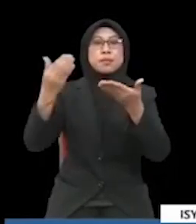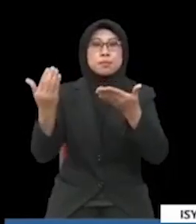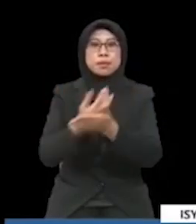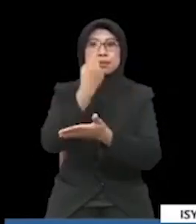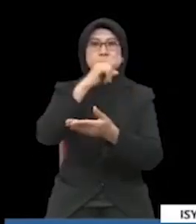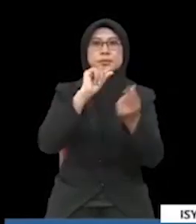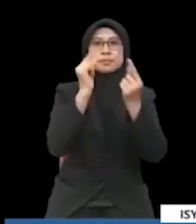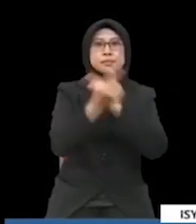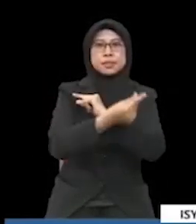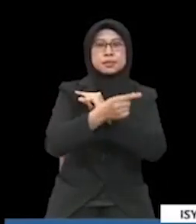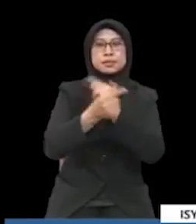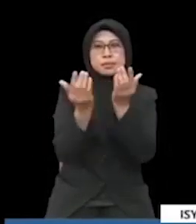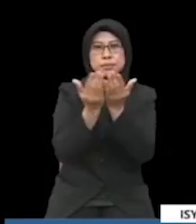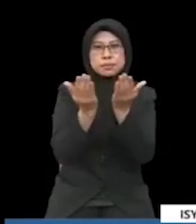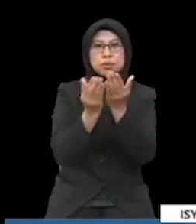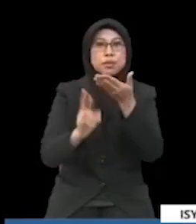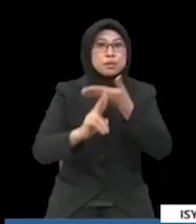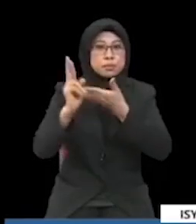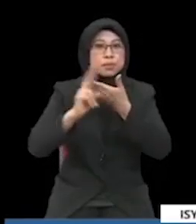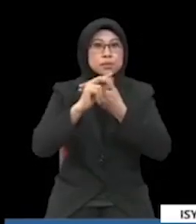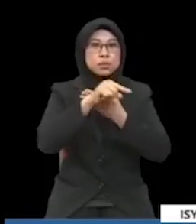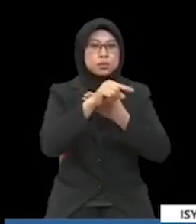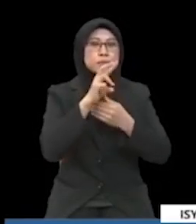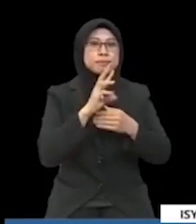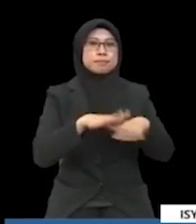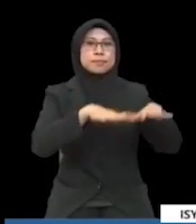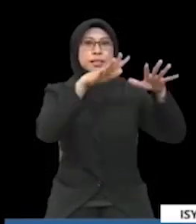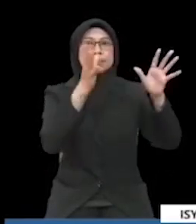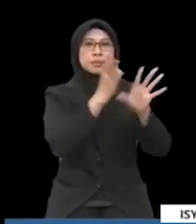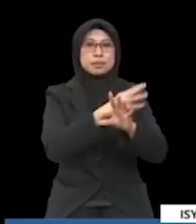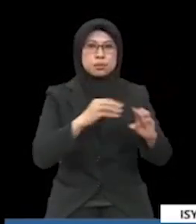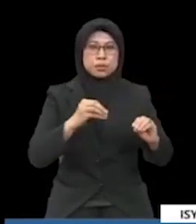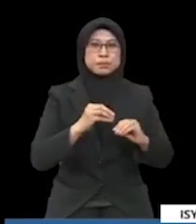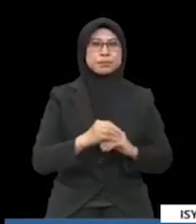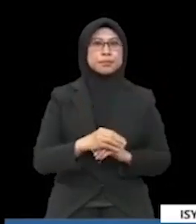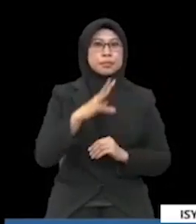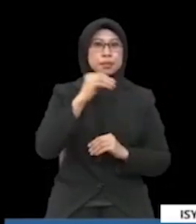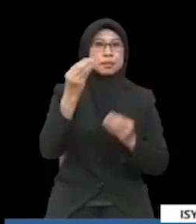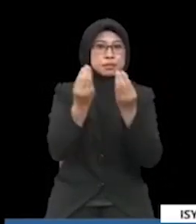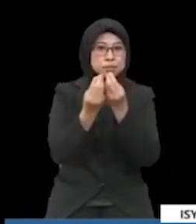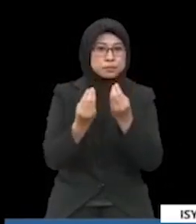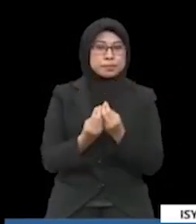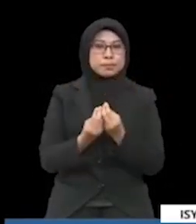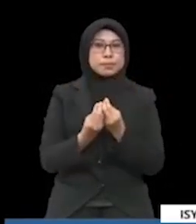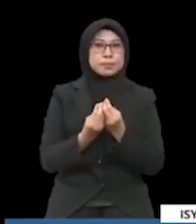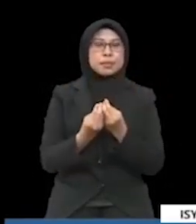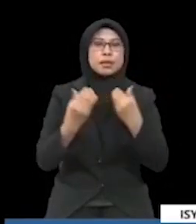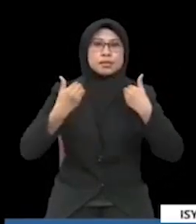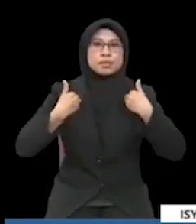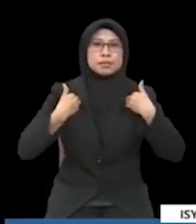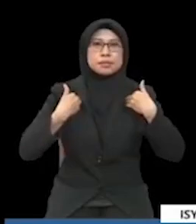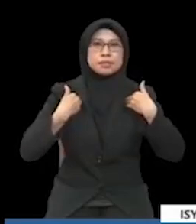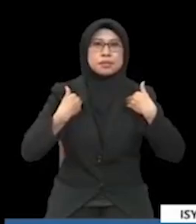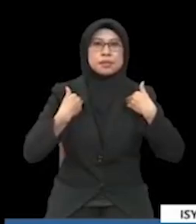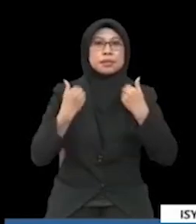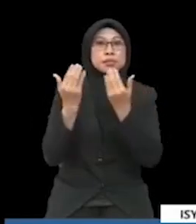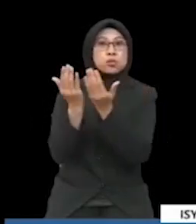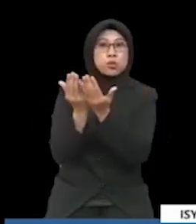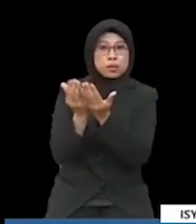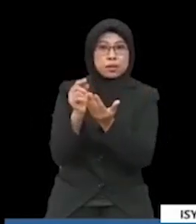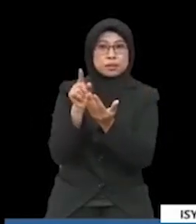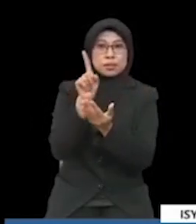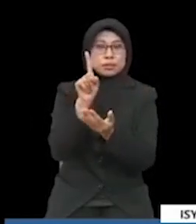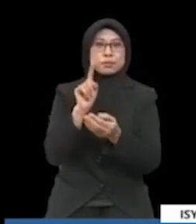bagi menggantikan sekolah berisiko tersebut di negeri Sarwan terpada jumlah tersebut terdapat sebuah